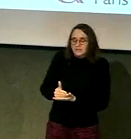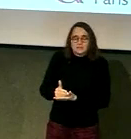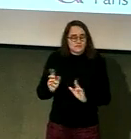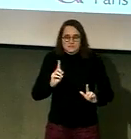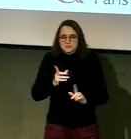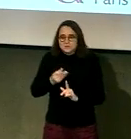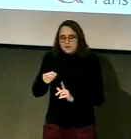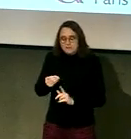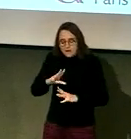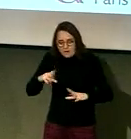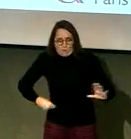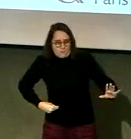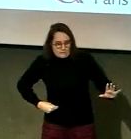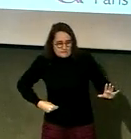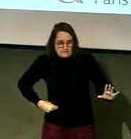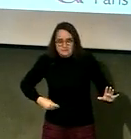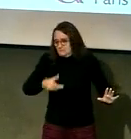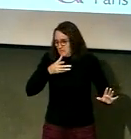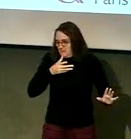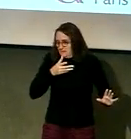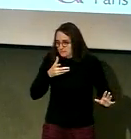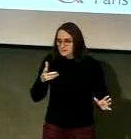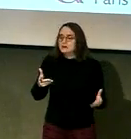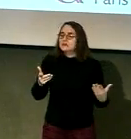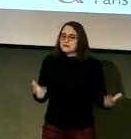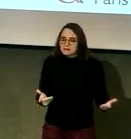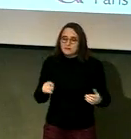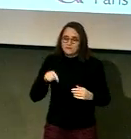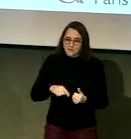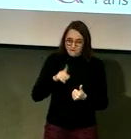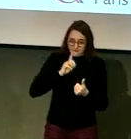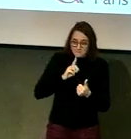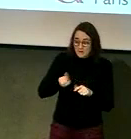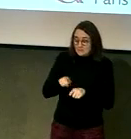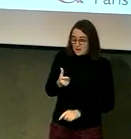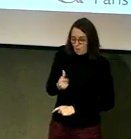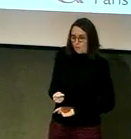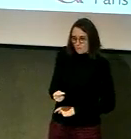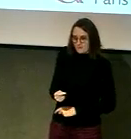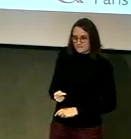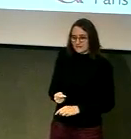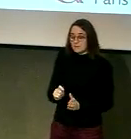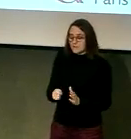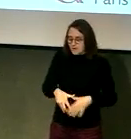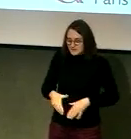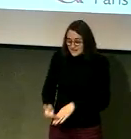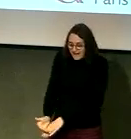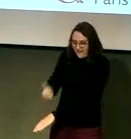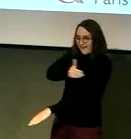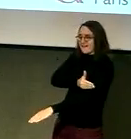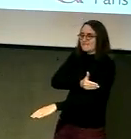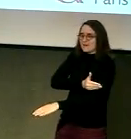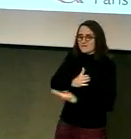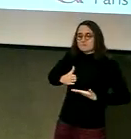culpabilité. Et donc, tout le monde est assez d'accord qu'il faudrait impliquer la femme, le couple, en amont de la grossesse,